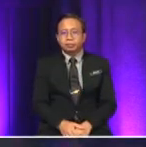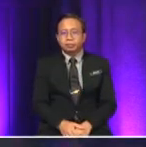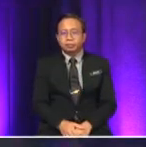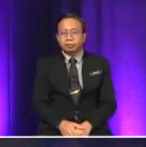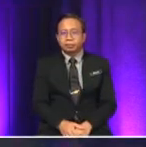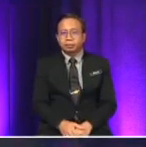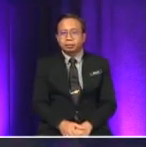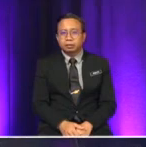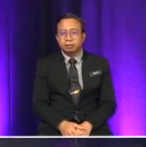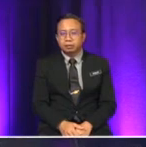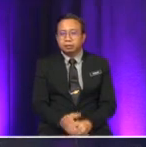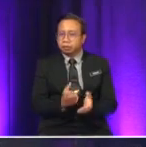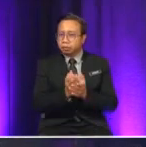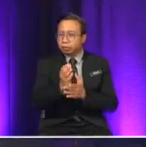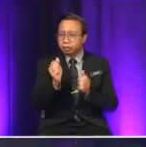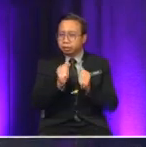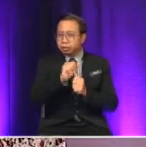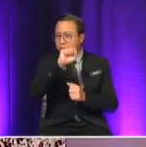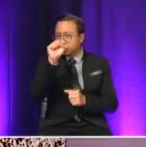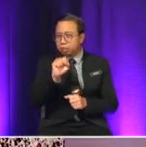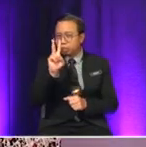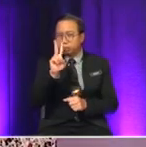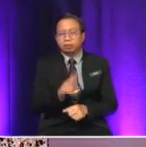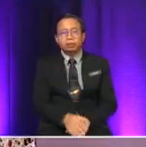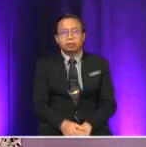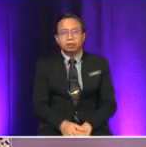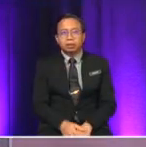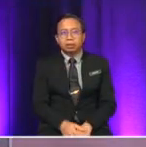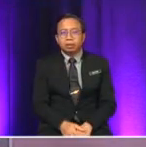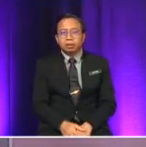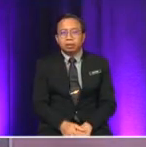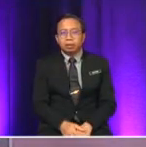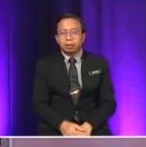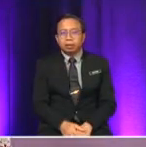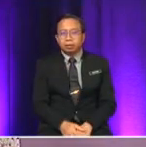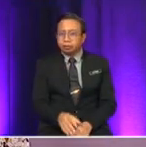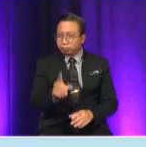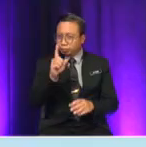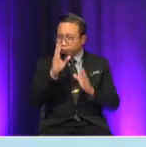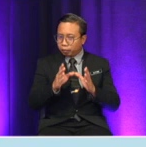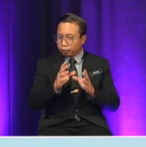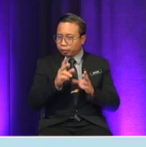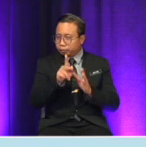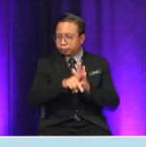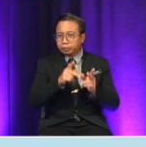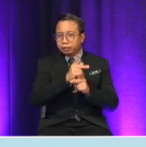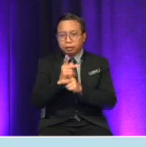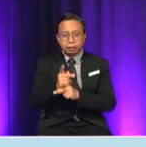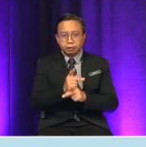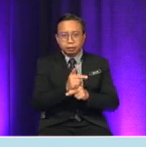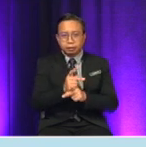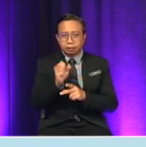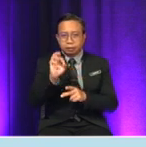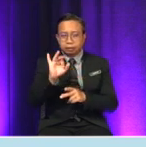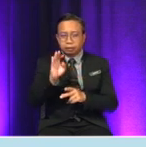kasih, cikgu. Okey, baik, kita teruskan dengan soalan yang kedua. Baik, Nisa, seorang pendidik dan pengasuh di Taska Sri Murni,